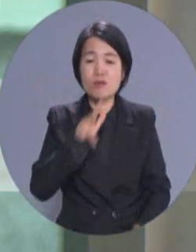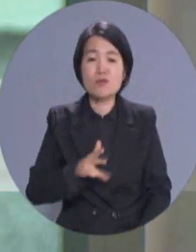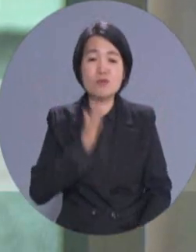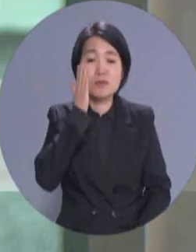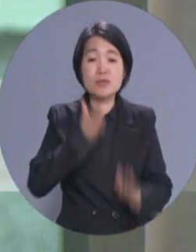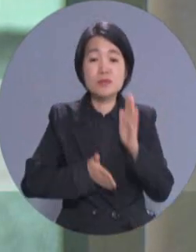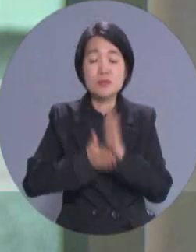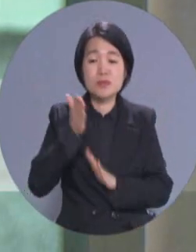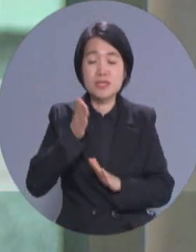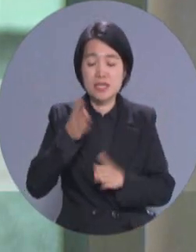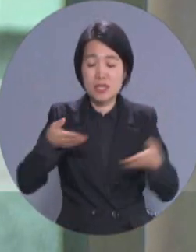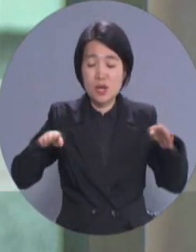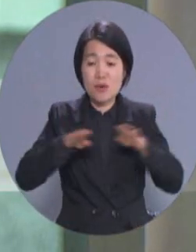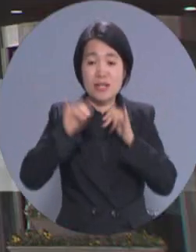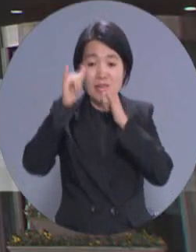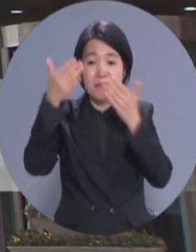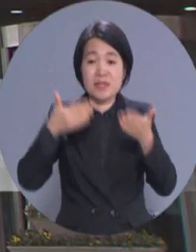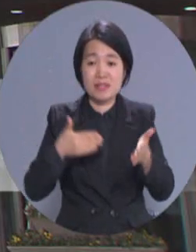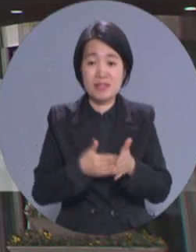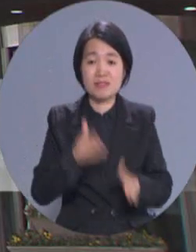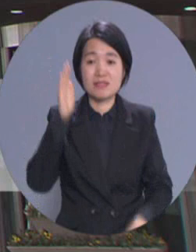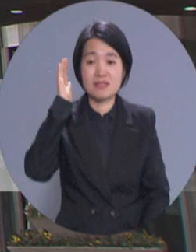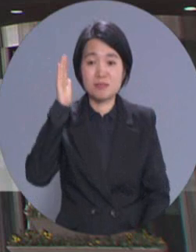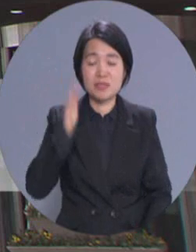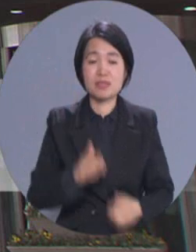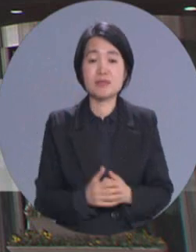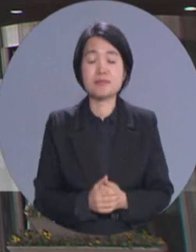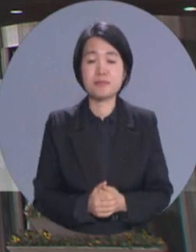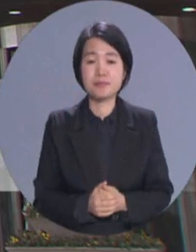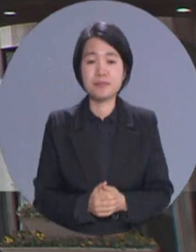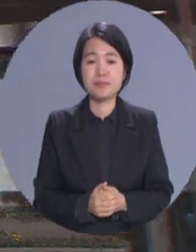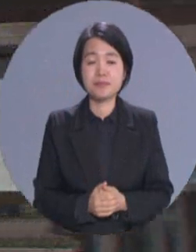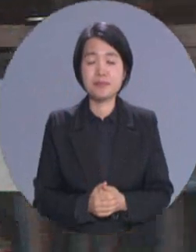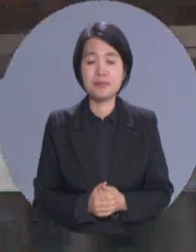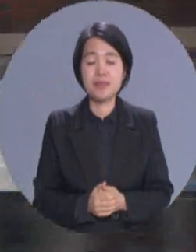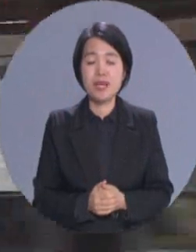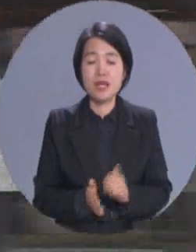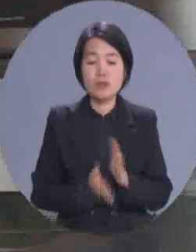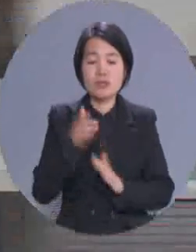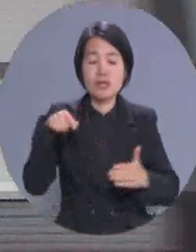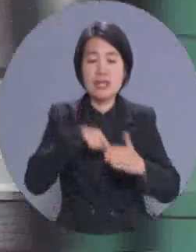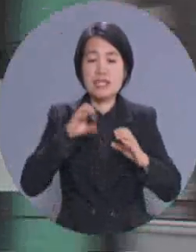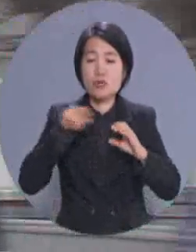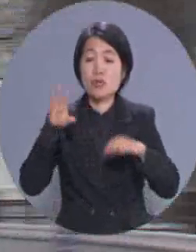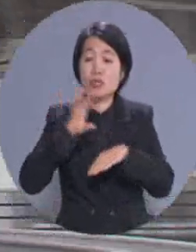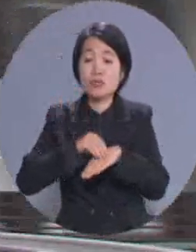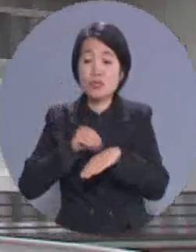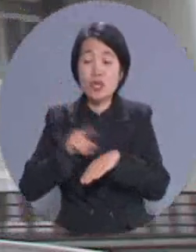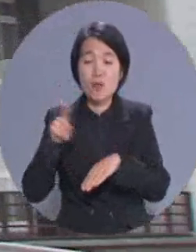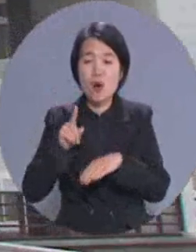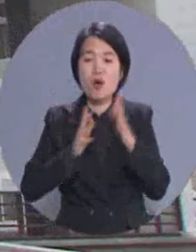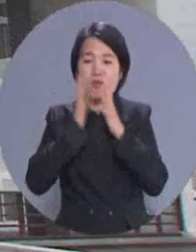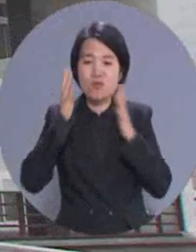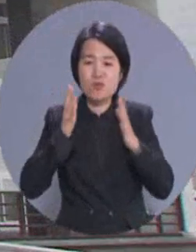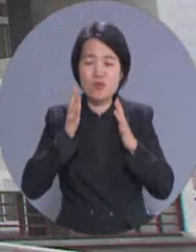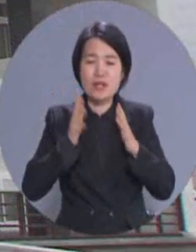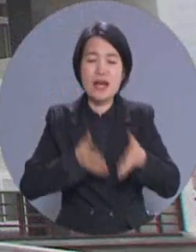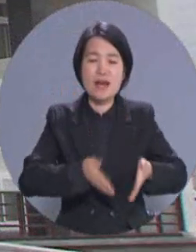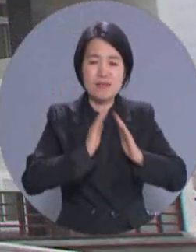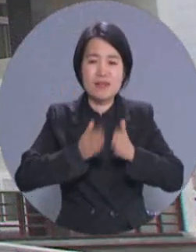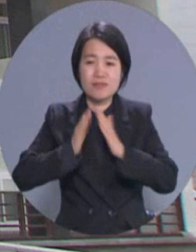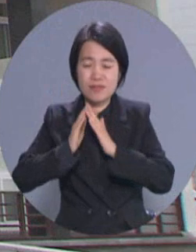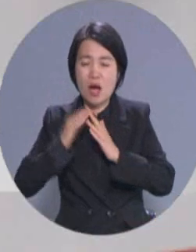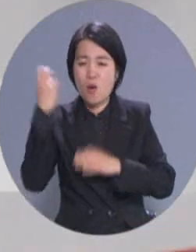도시 우수 기관으로 선정됐다고 밝혔습니다 치는 도심속 탄소 흡수원 있 도시숲을 지속적으로 조선